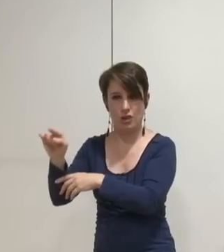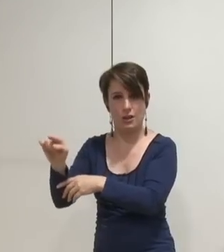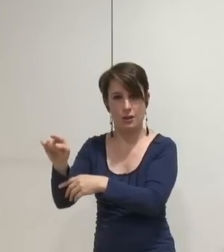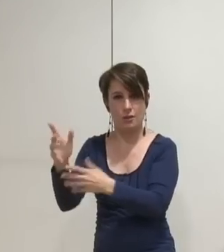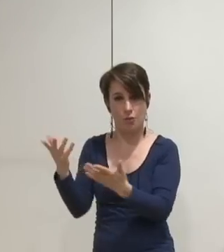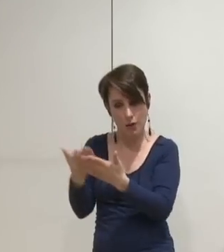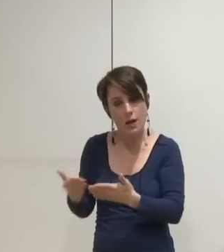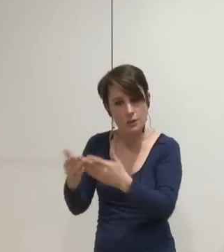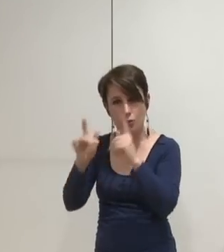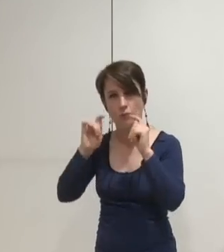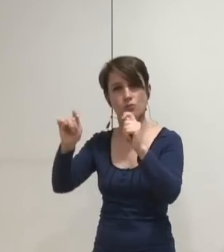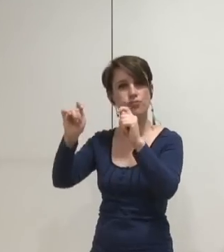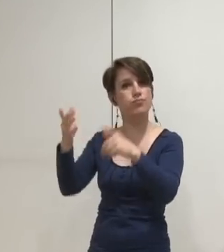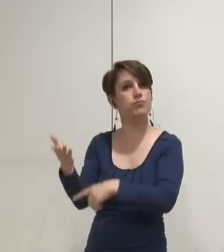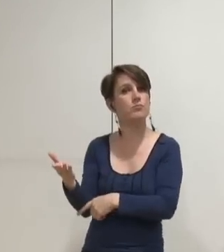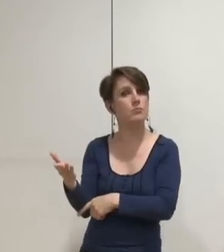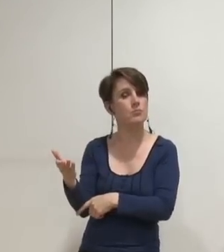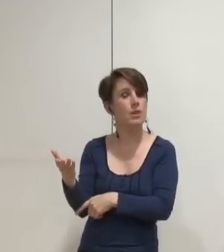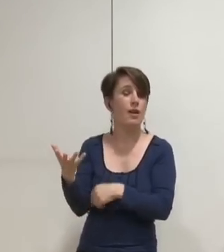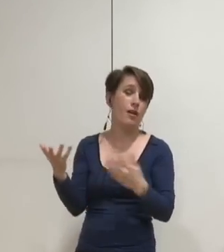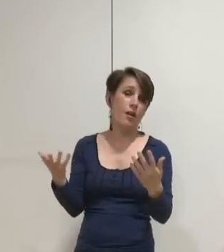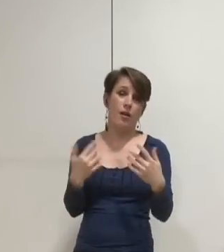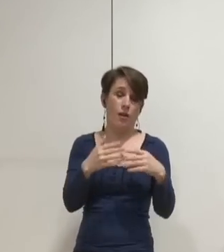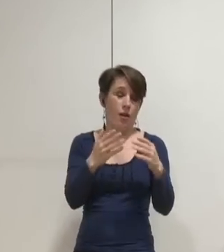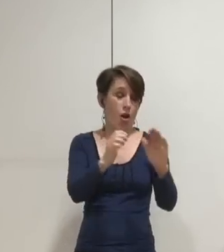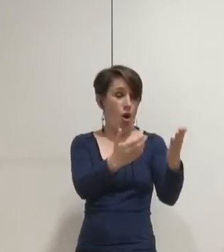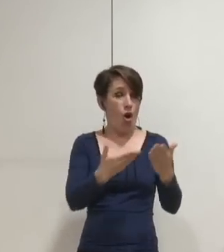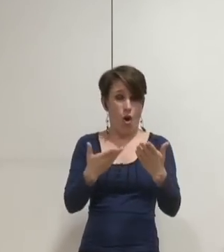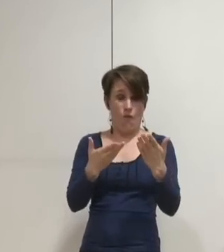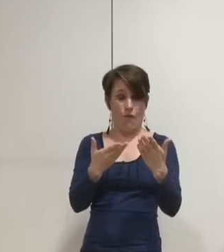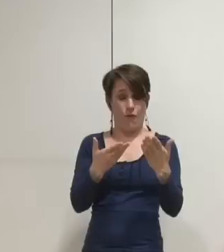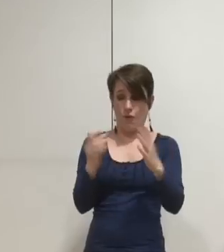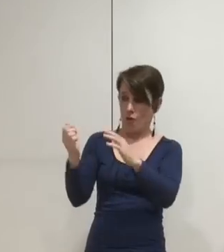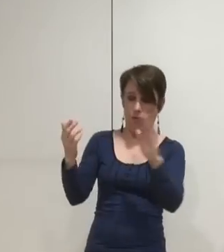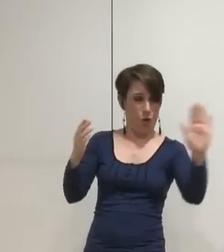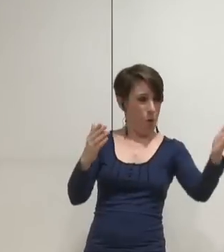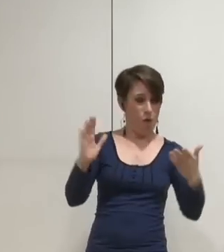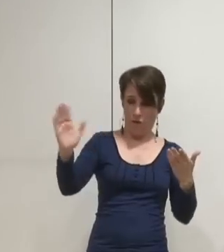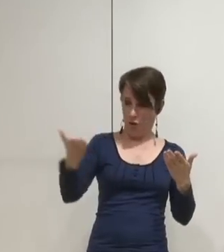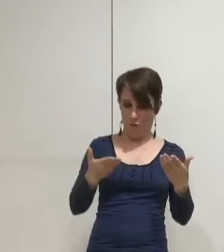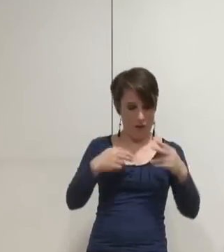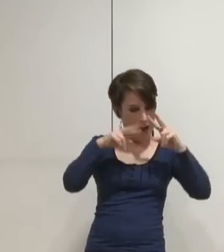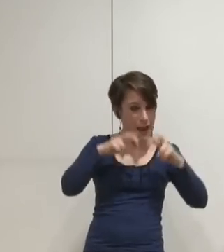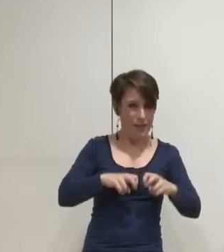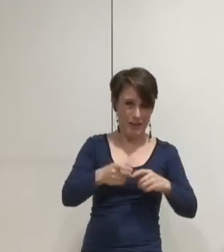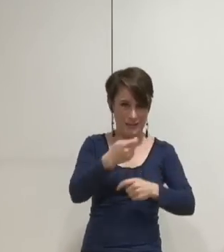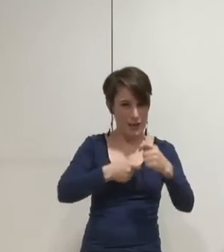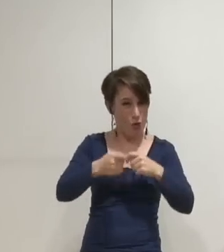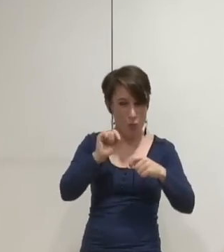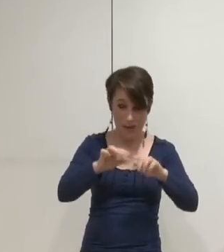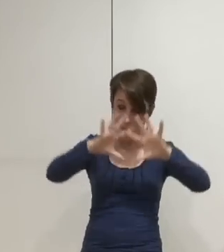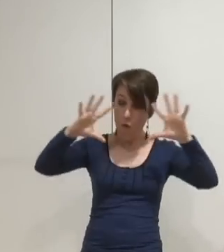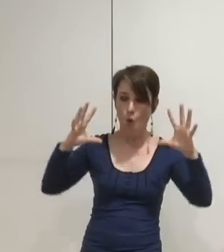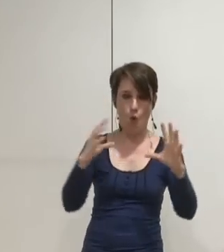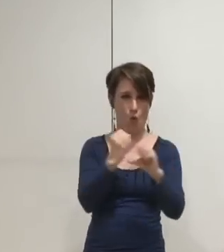d'autres en fait l'analyse économique de l'offre aurit mérité de tout prendre en compte à cette Datel y